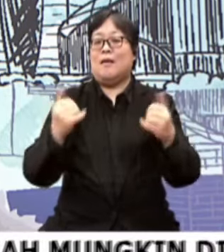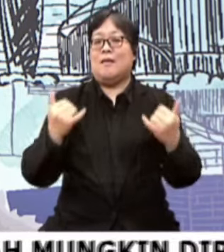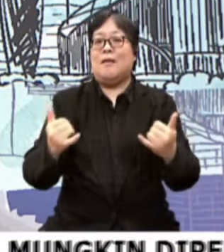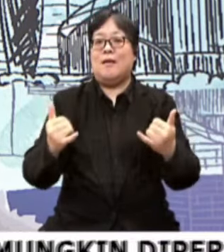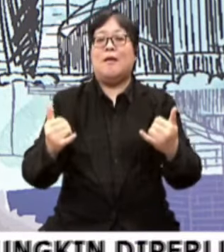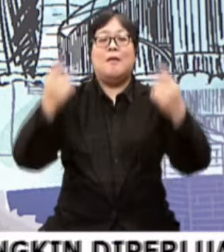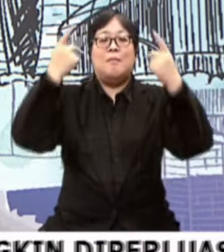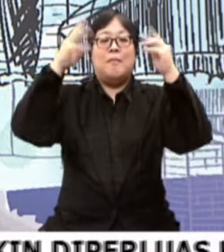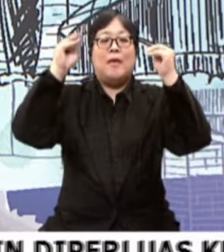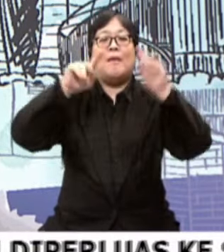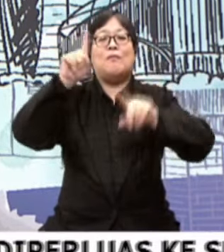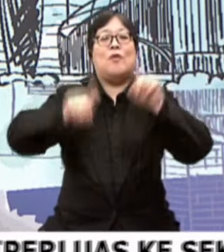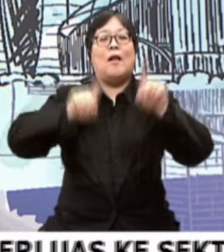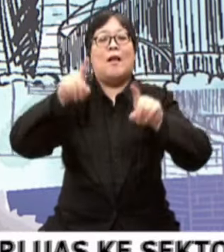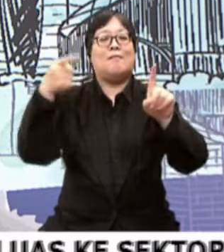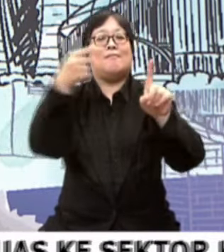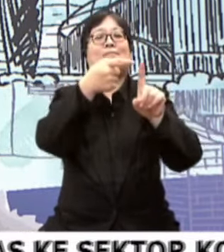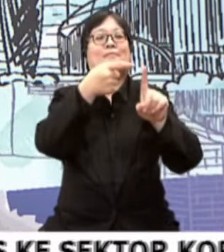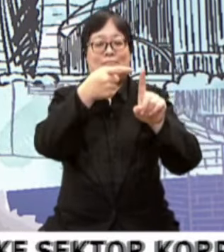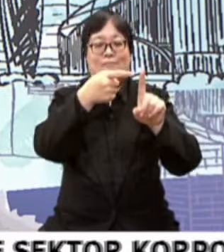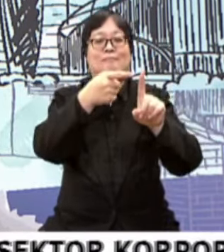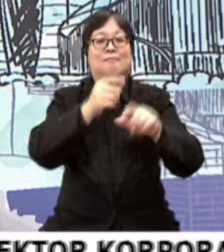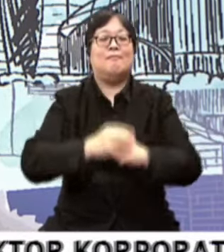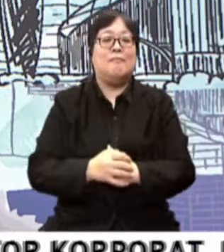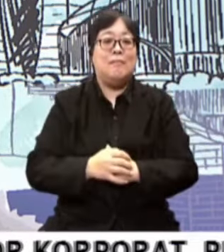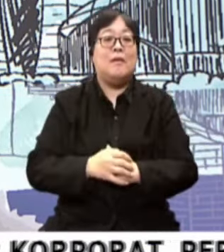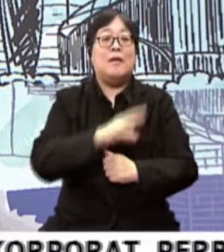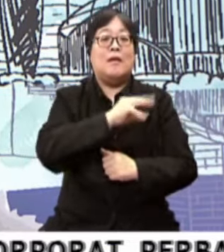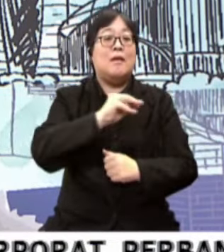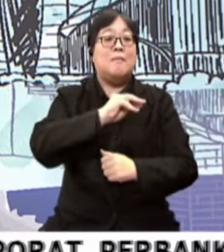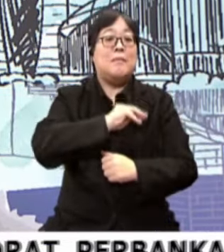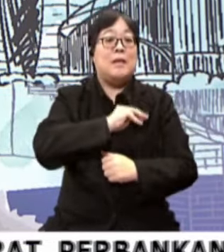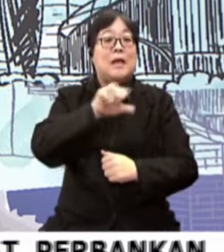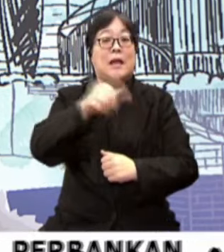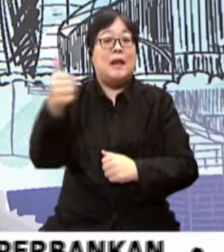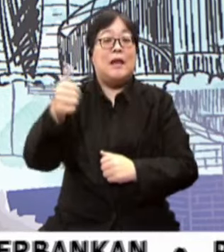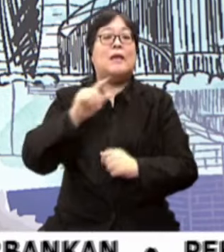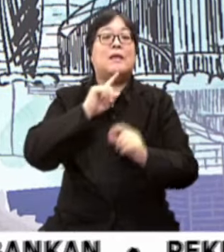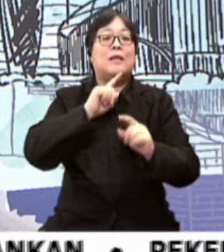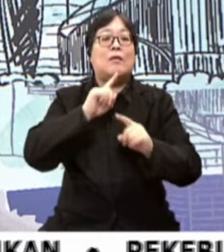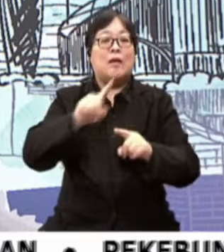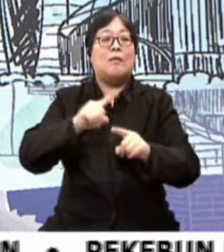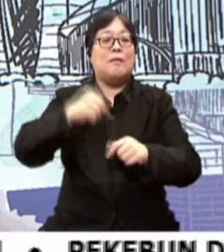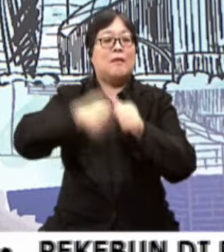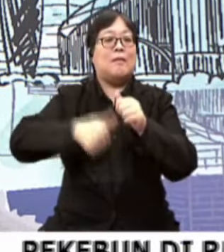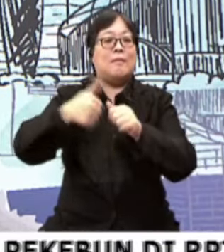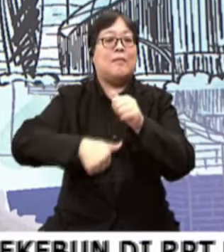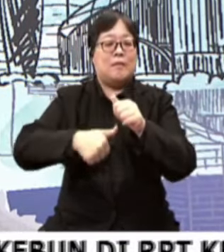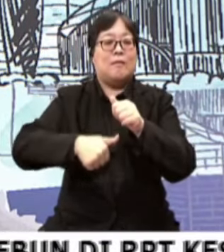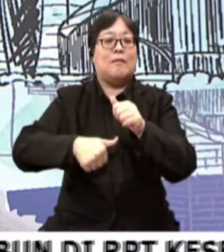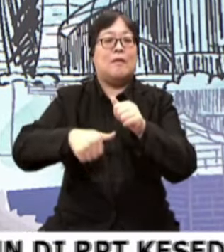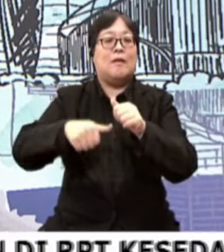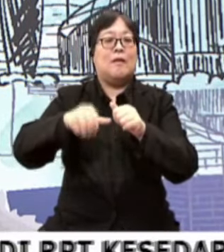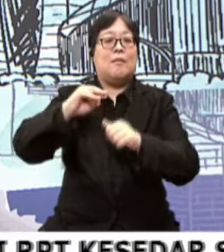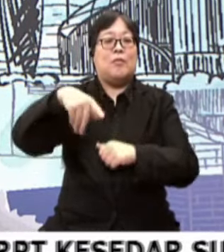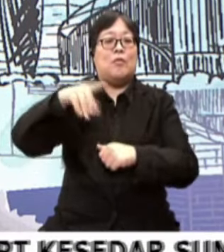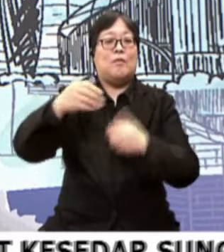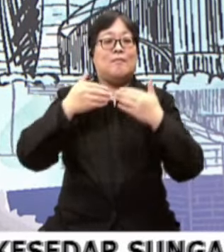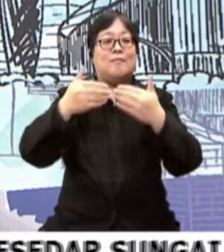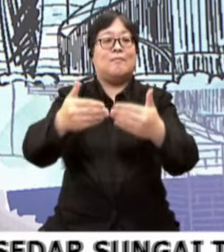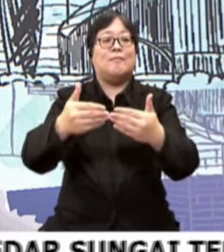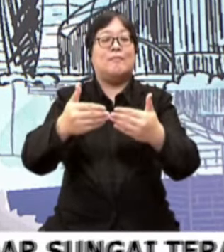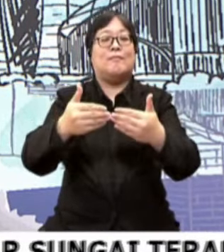pmq ataupun soal jawab kepada Perdana Menteri dan badan menteri akan terus menjawab setiap hari Selasa dan mcuti akan terus